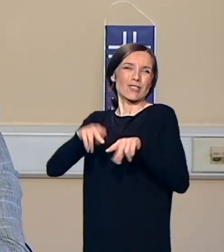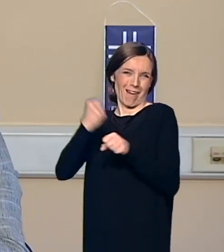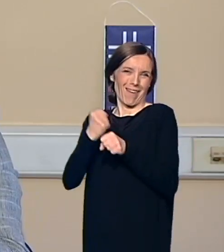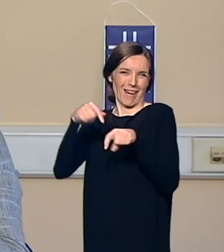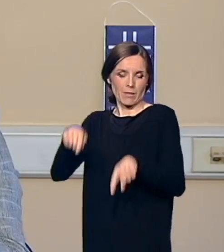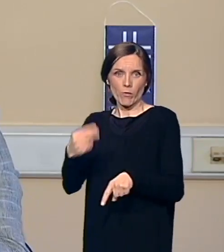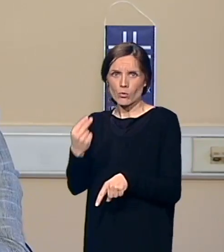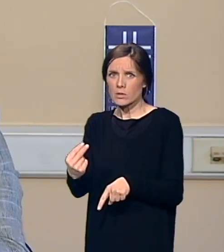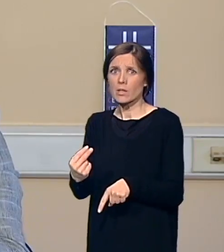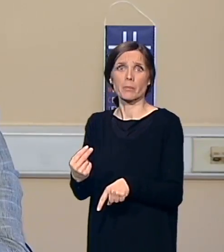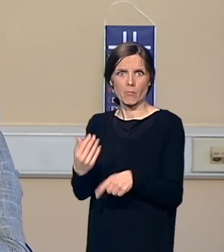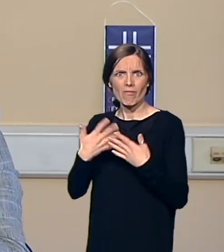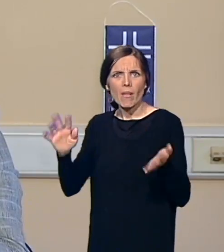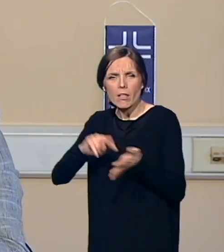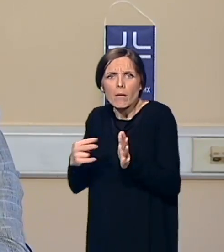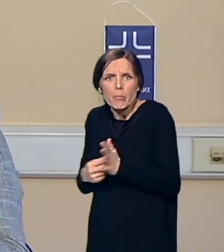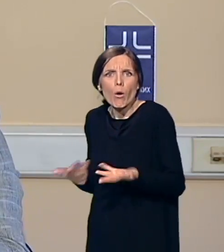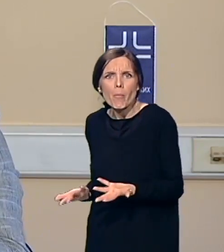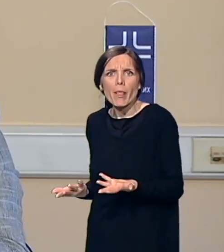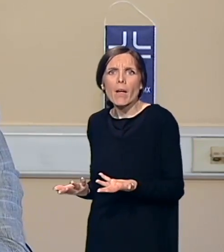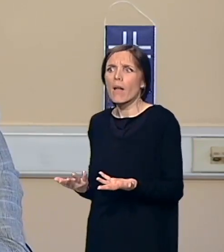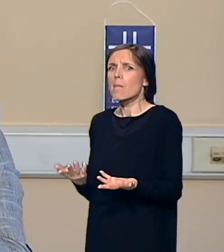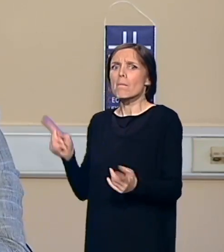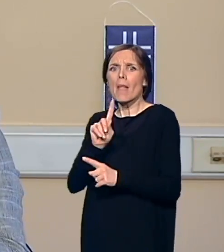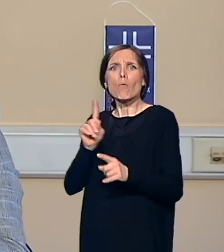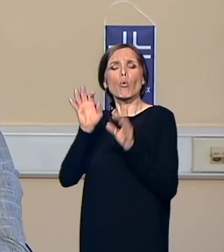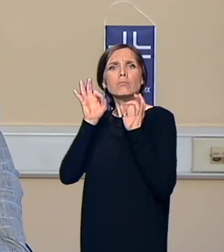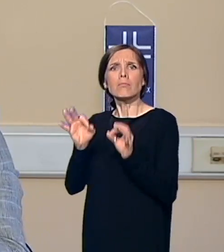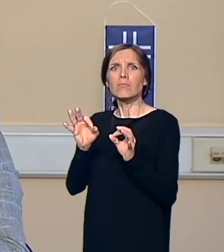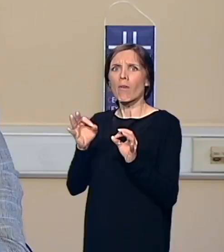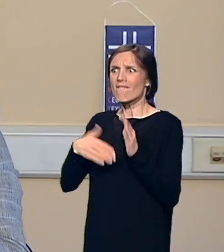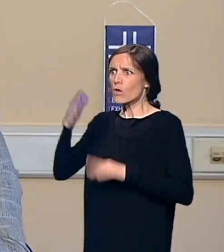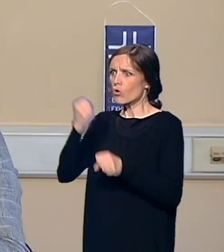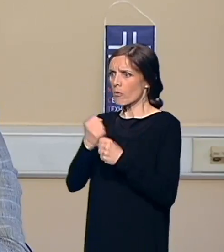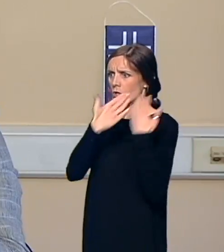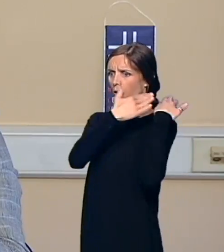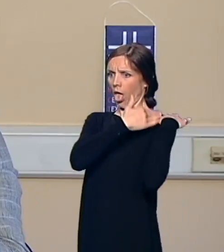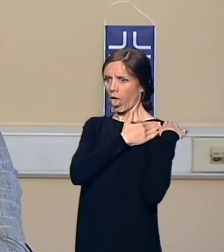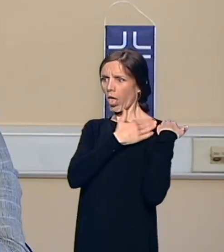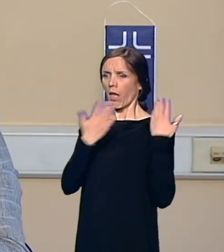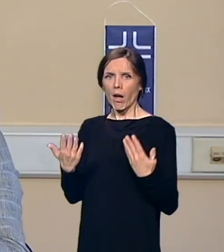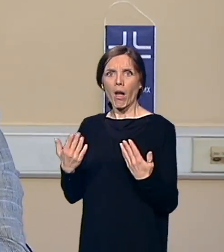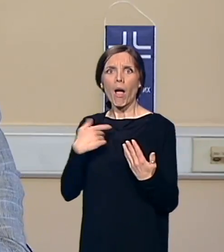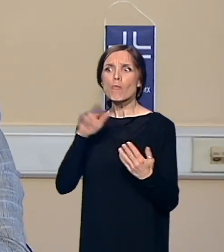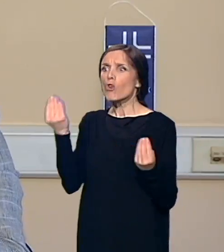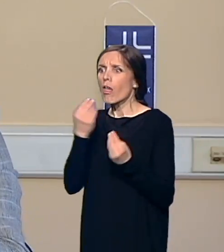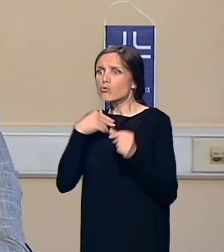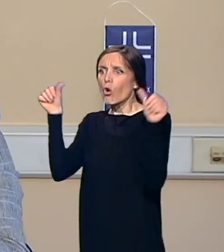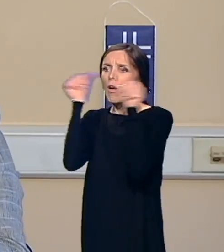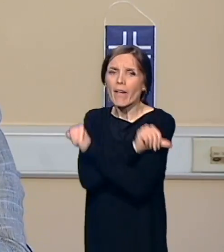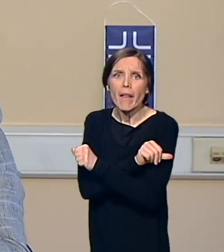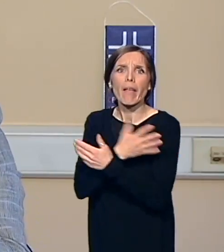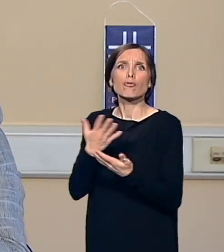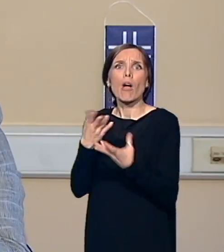da radimo ovde biti u velikom problemu, da nećemo moći profesionalno da odradimo svoj posao, pa će se onda desiti, ne daj Bože, greška, pa